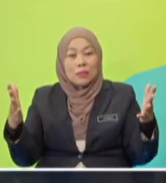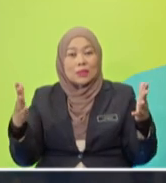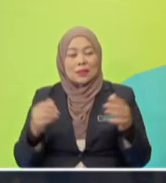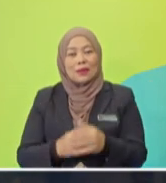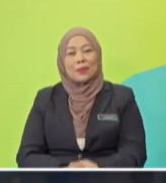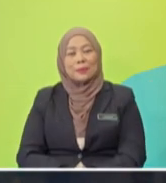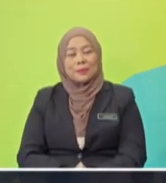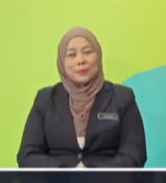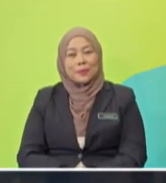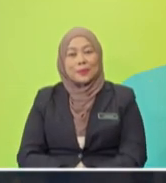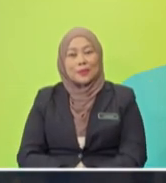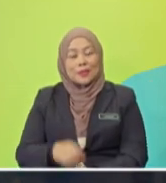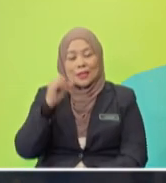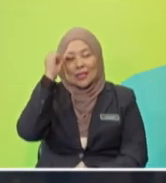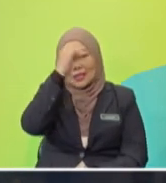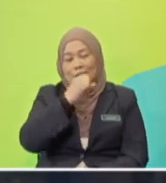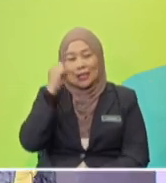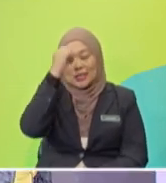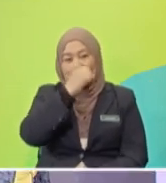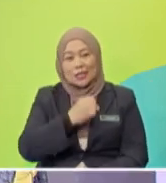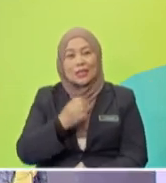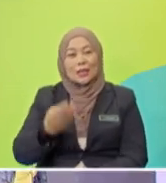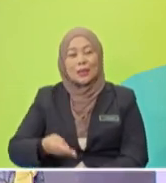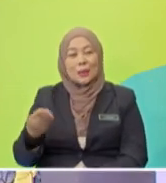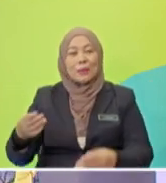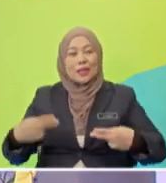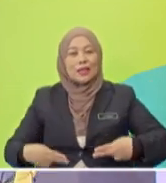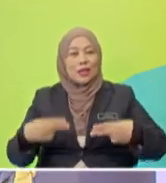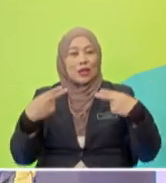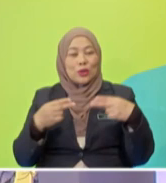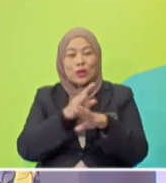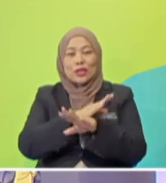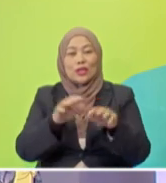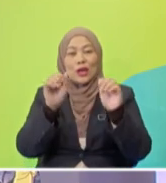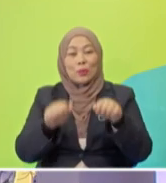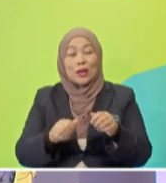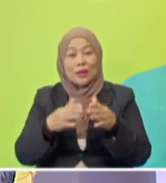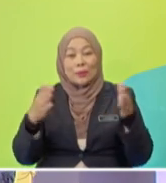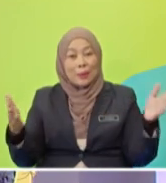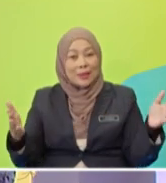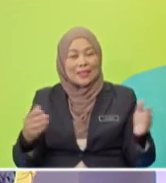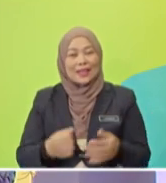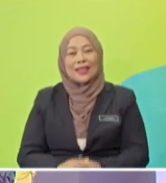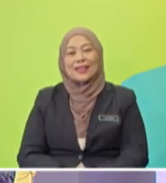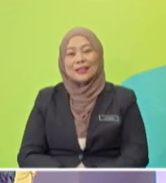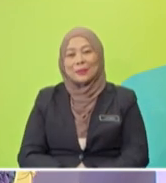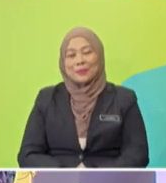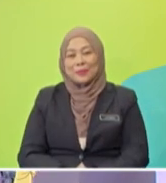hidup tidak boleh membesar sekian terima kasih tidak berakhir